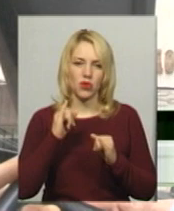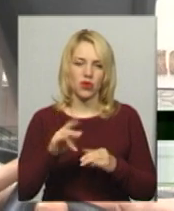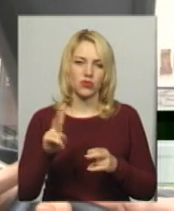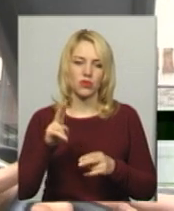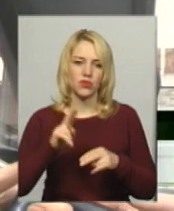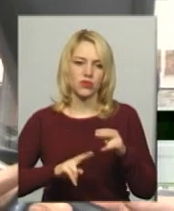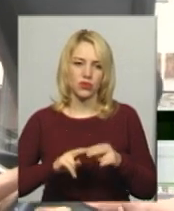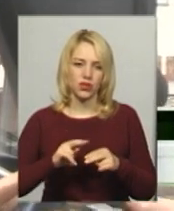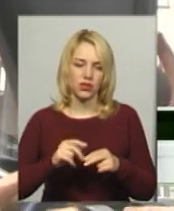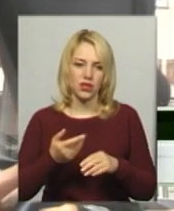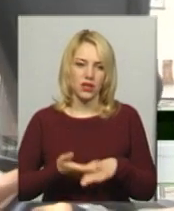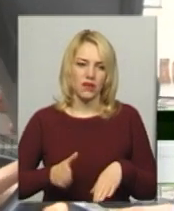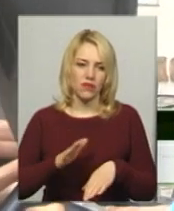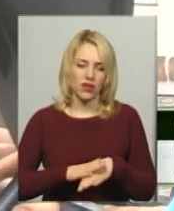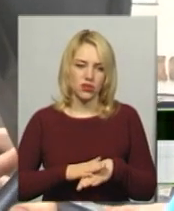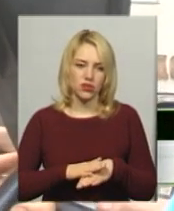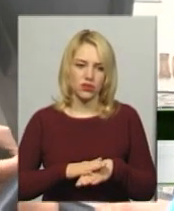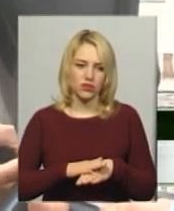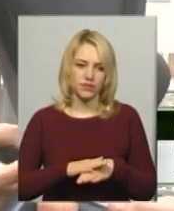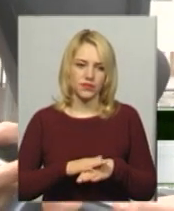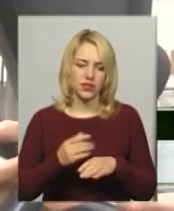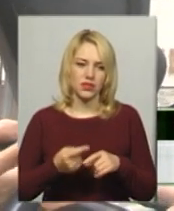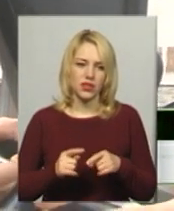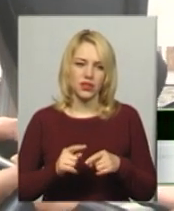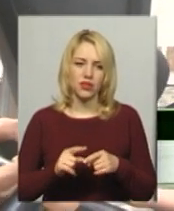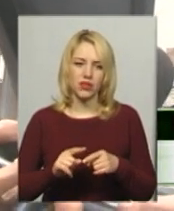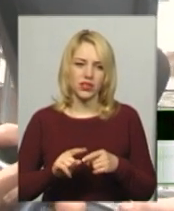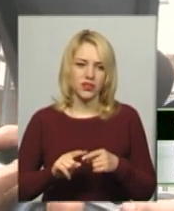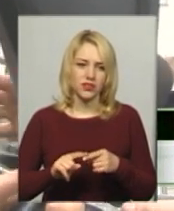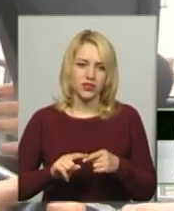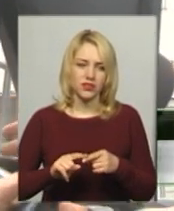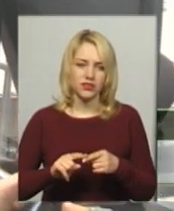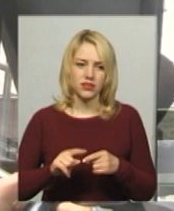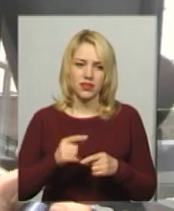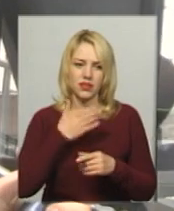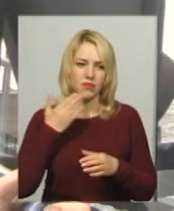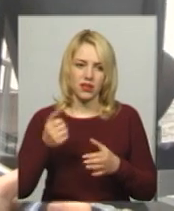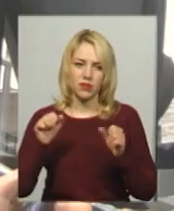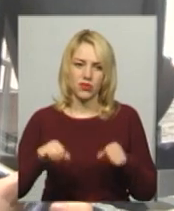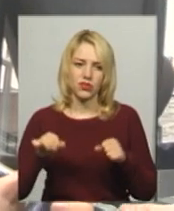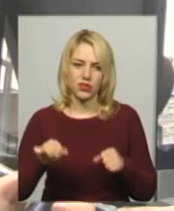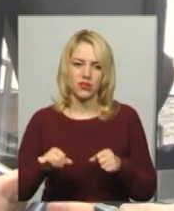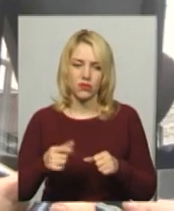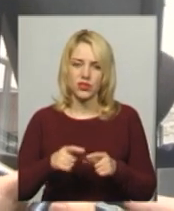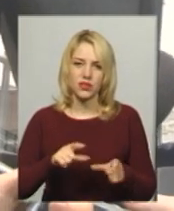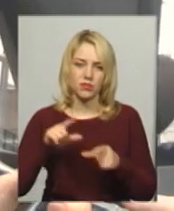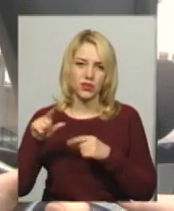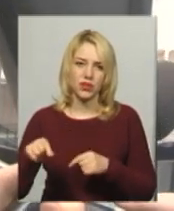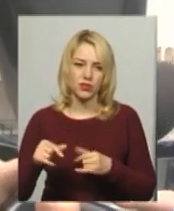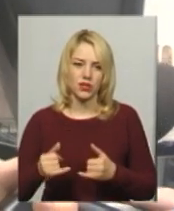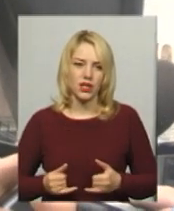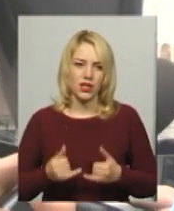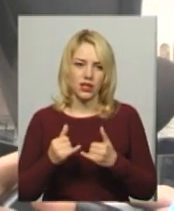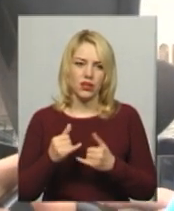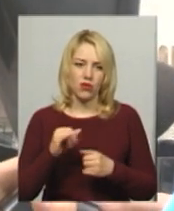один біля одного, дуже важко даною пожежною технікою заїжджати, так як немає можливості для проїзду,